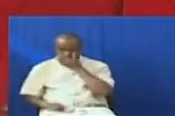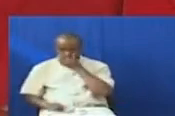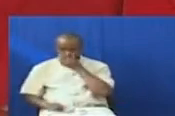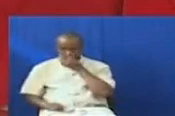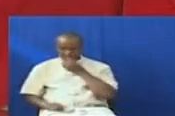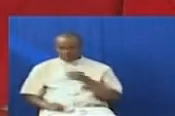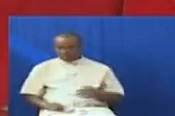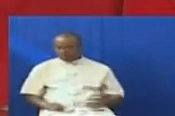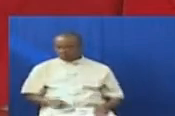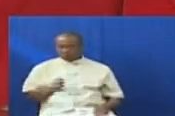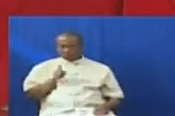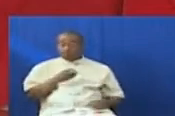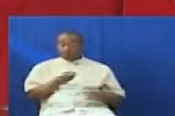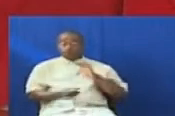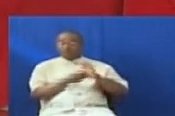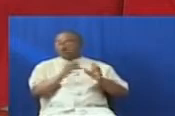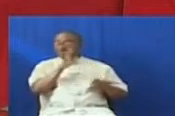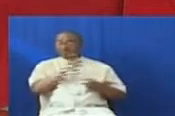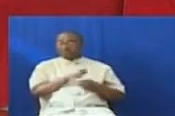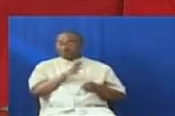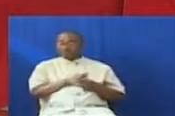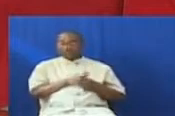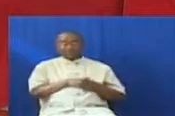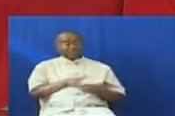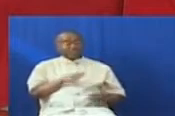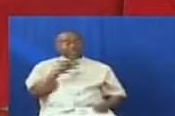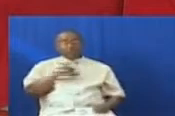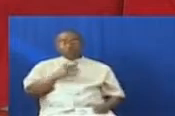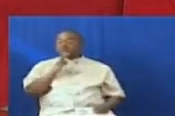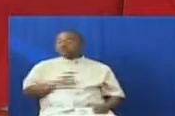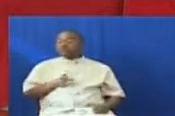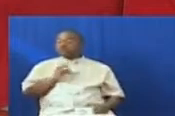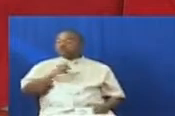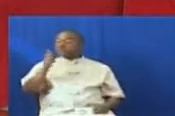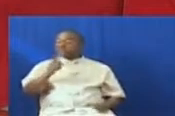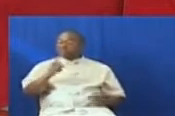Hawajisikii kabisa hela zao zikakatwa kodi.